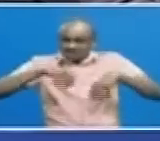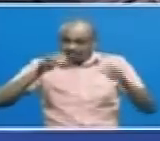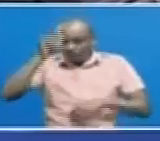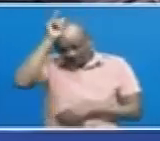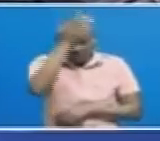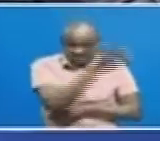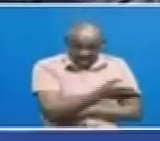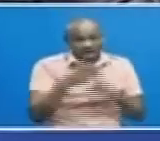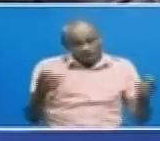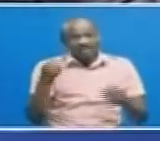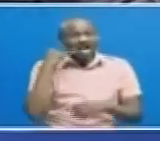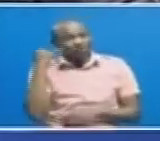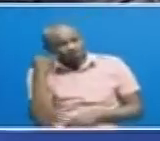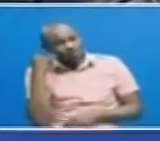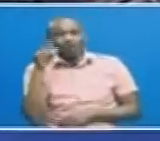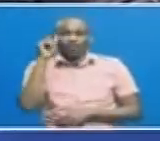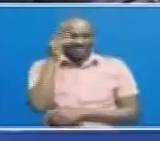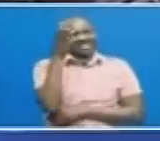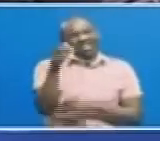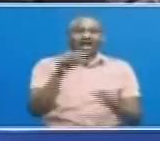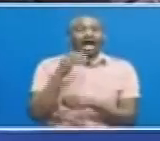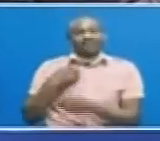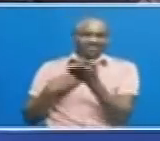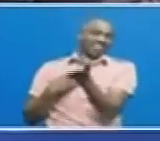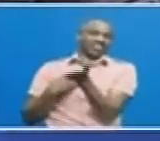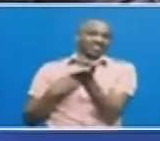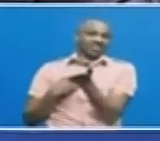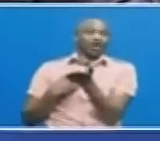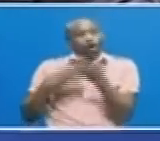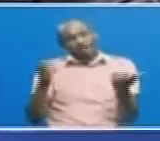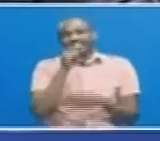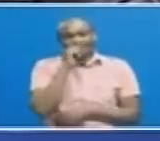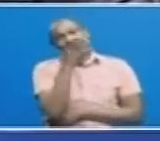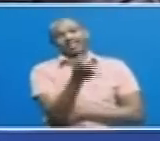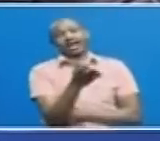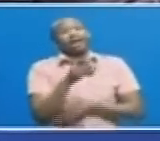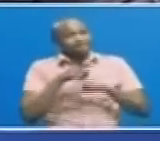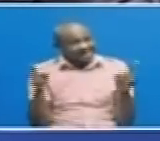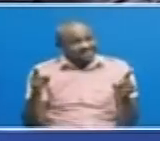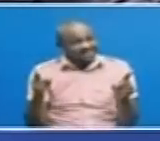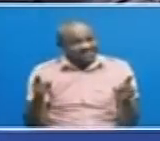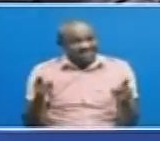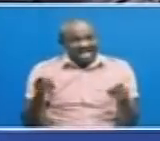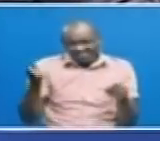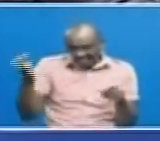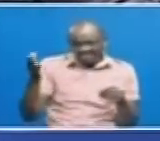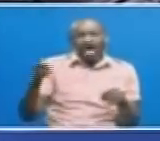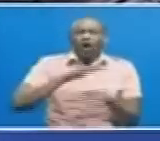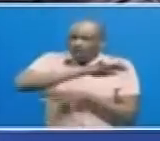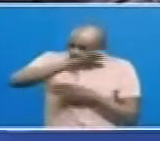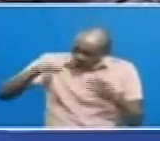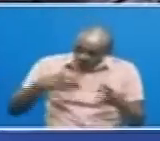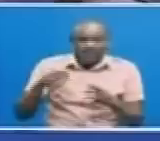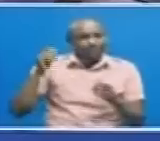mahali mrefu kama Nakuru, Mombasa, na tuseme kama Tanzania. Lakini tulikuwa zote